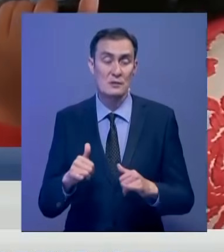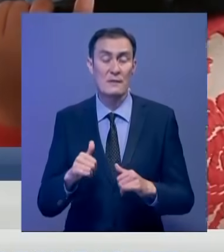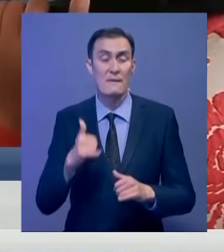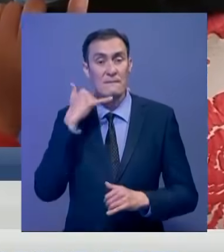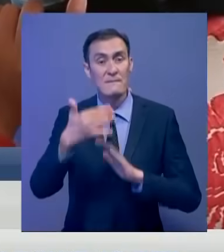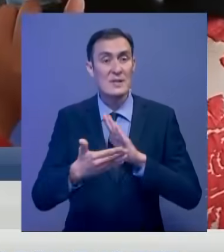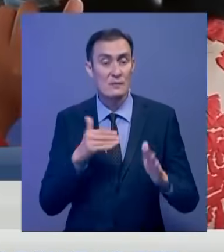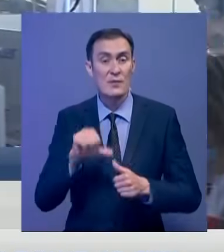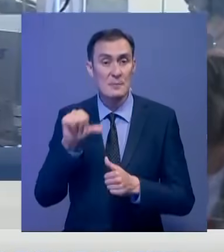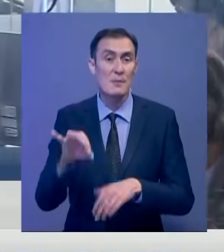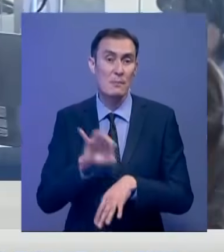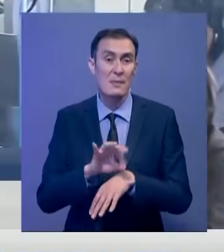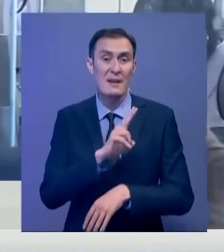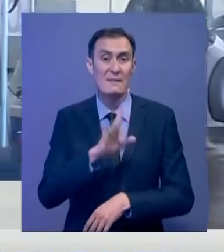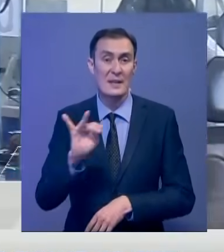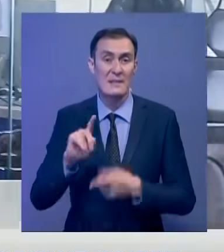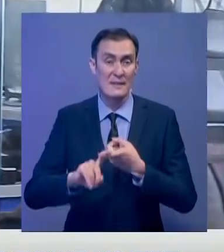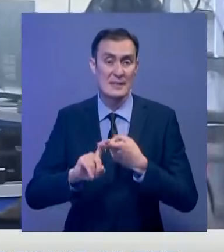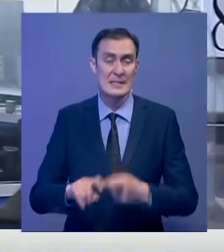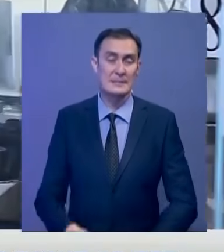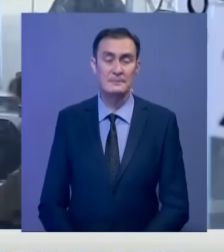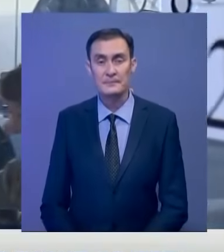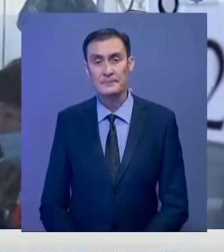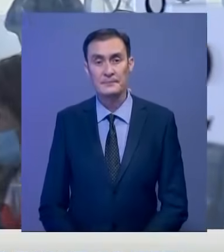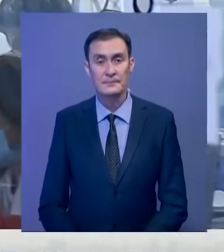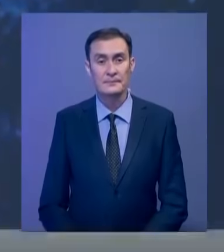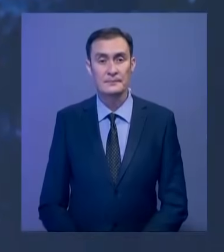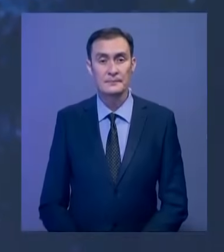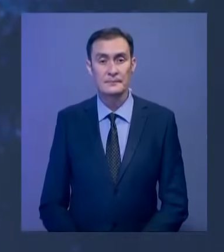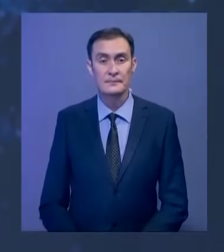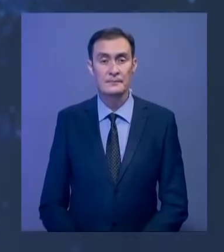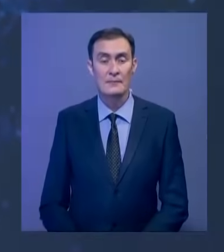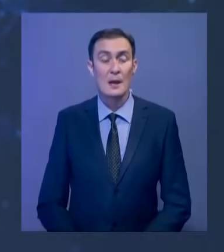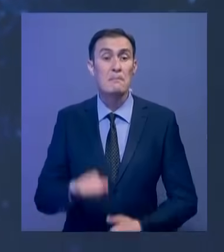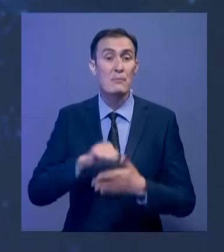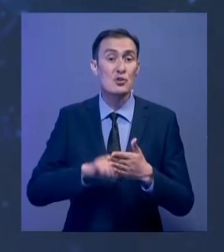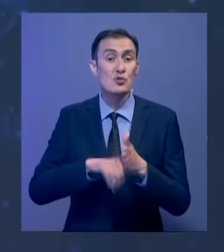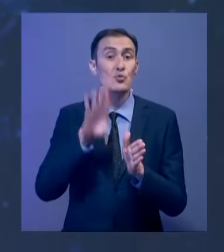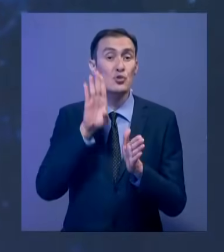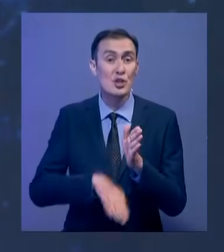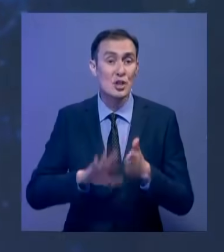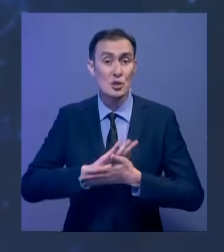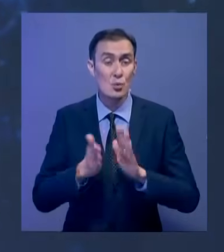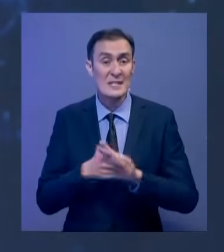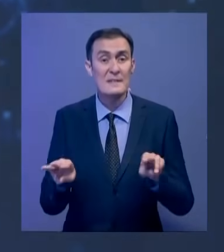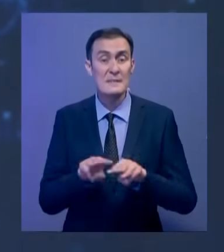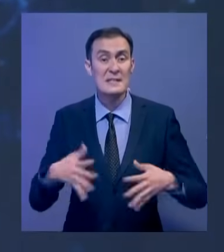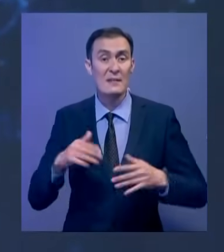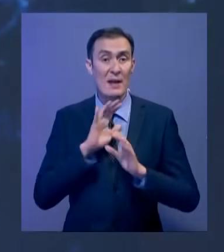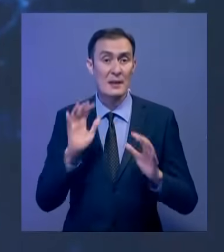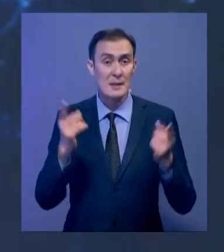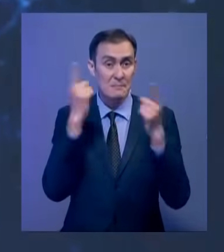вызовов именно по поводу коронавирусной инфекции. На фоне ухудшения эпидситуации в Минздраве